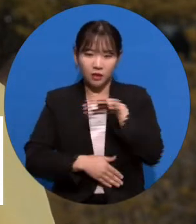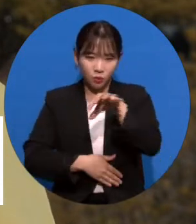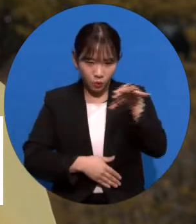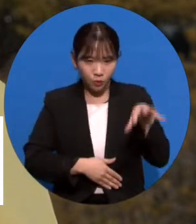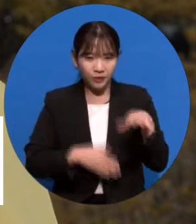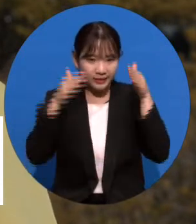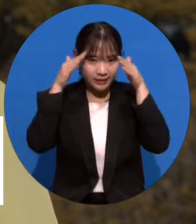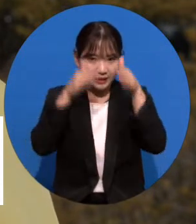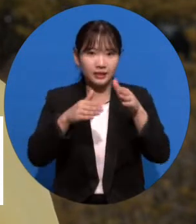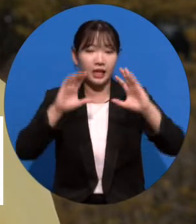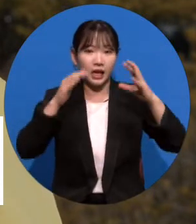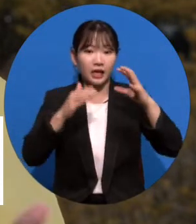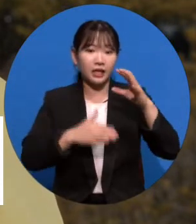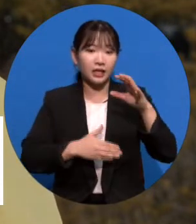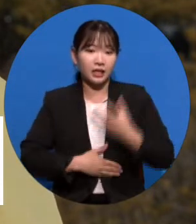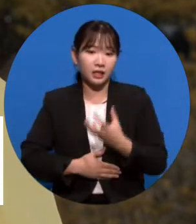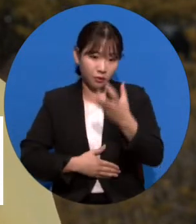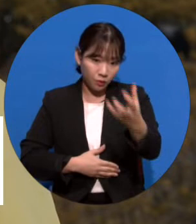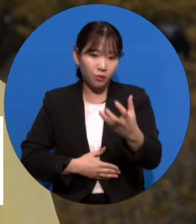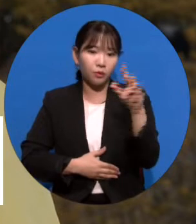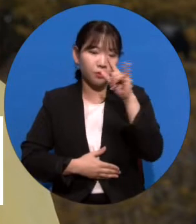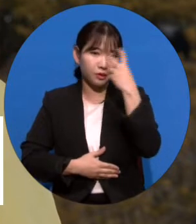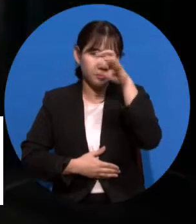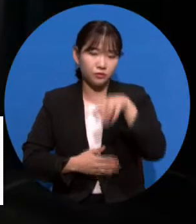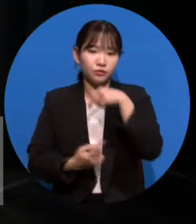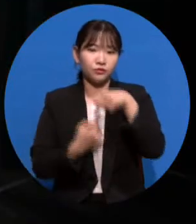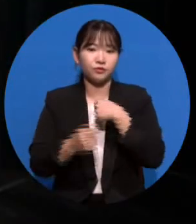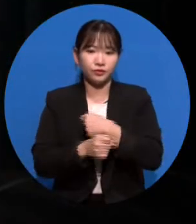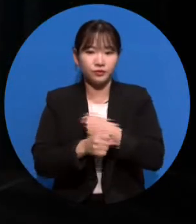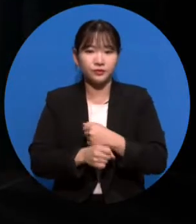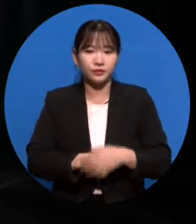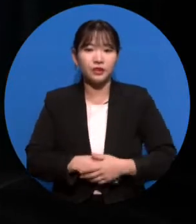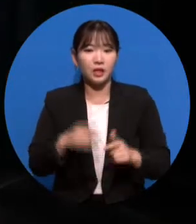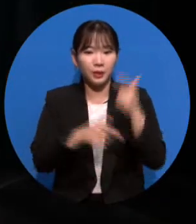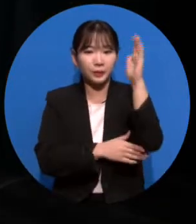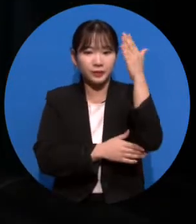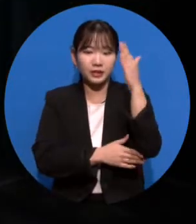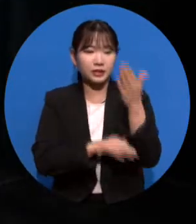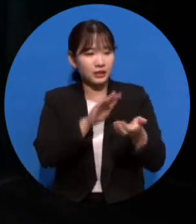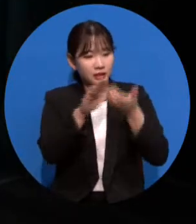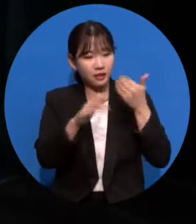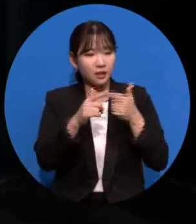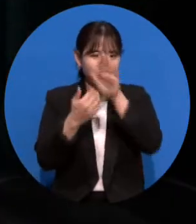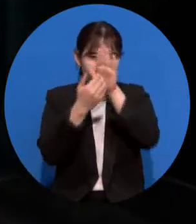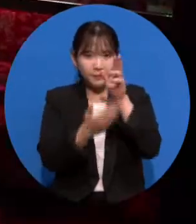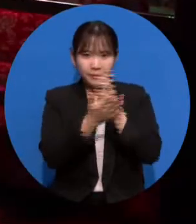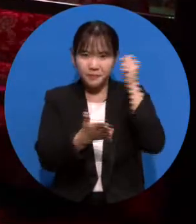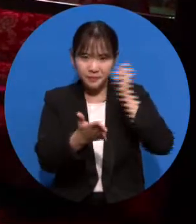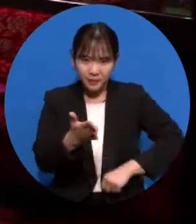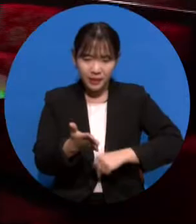취약시설들을 집중적으로 우리 이동선별진료소를 운영을 해서 목포시는 앞서 방역수칙